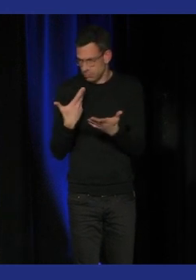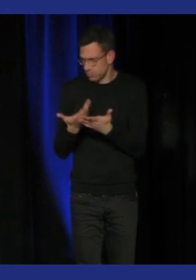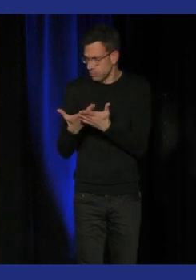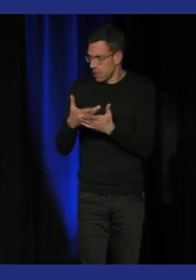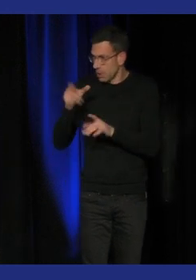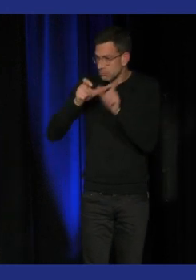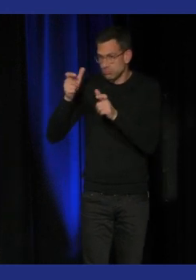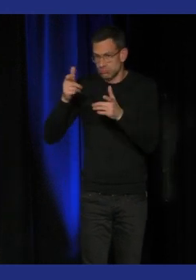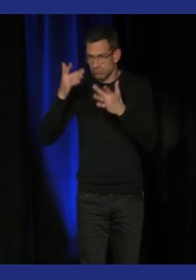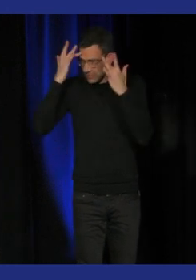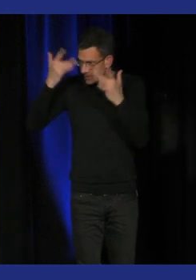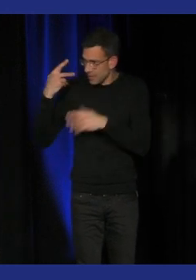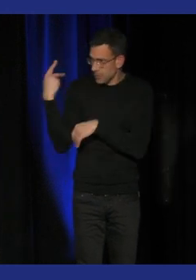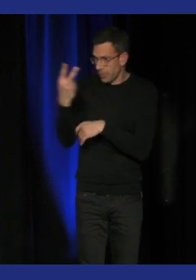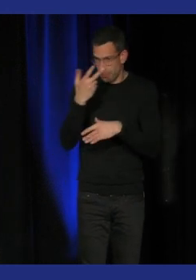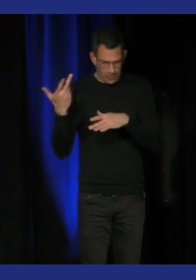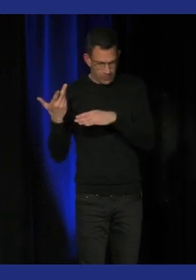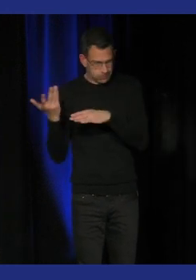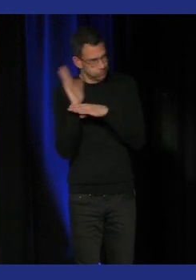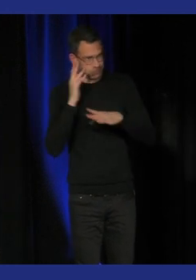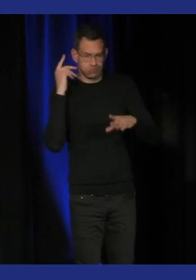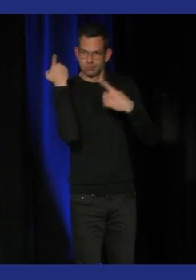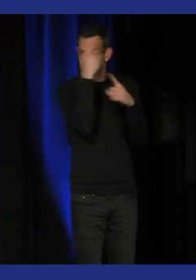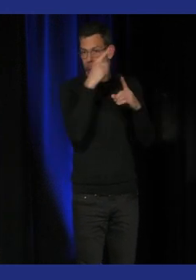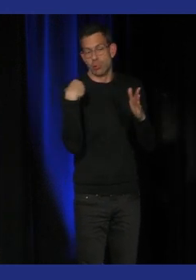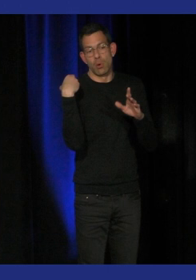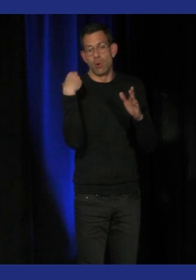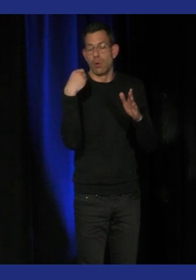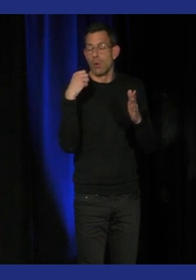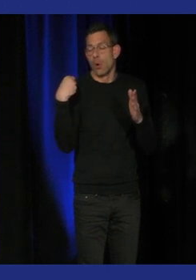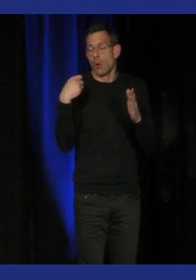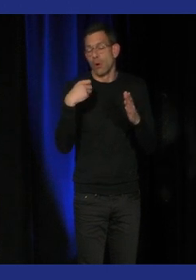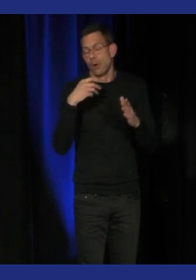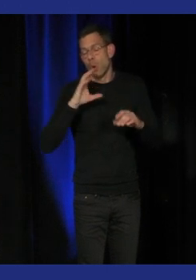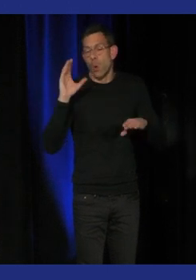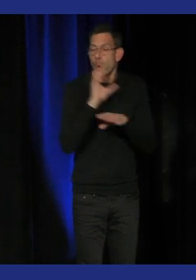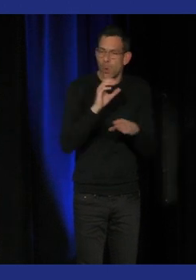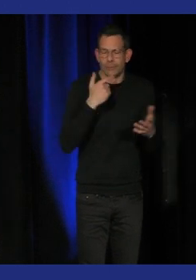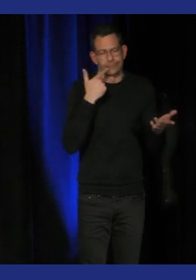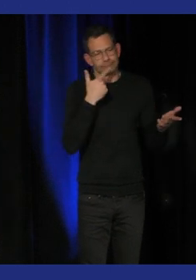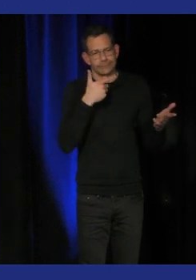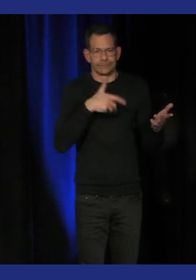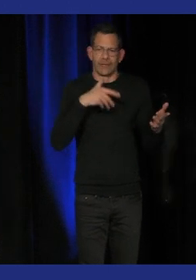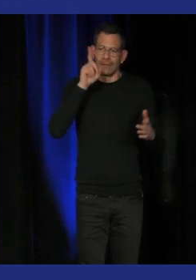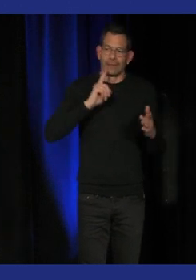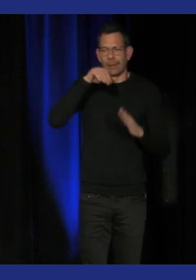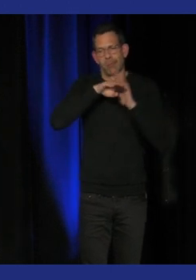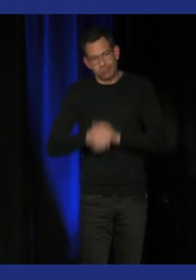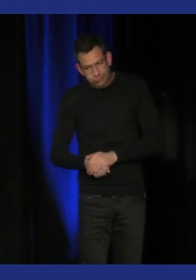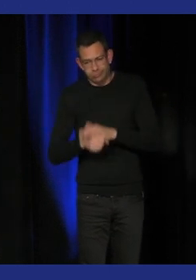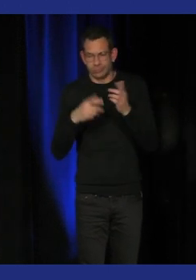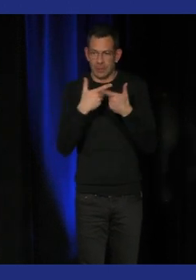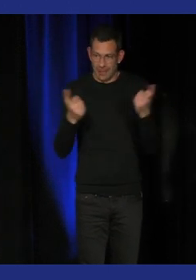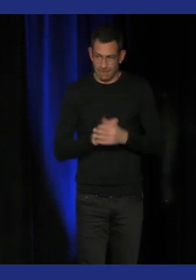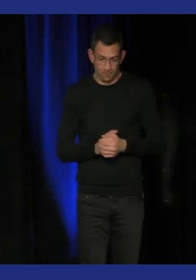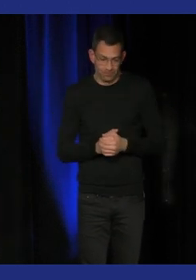vécues au croisement du sexisme et du validisme. Donc là, je vous invite à aller voir le site des Validus, qui est un collectif